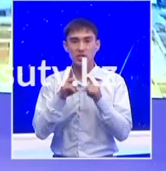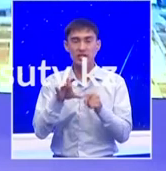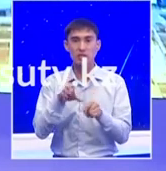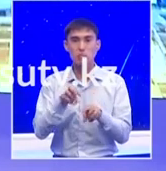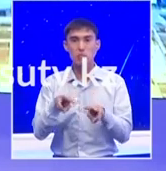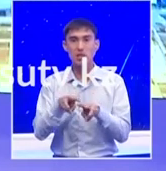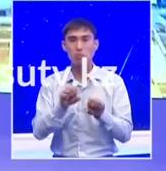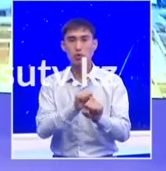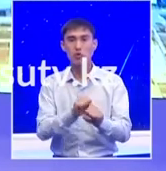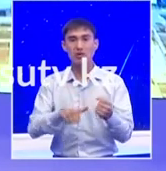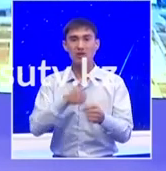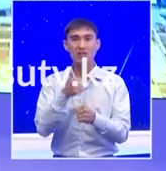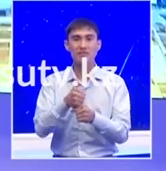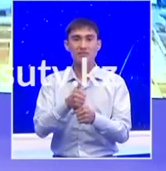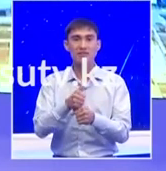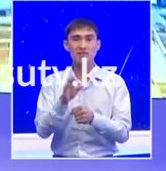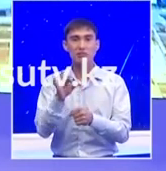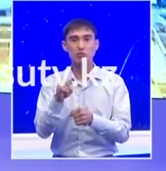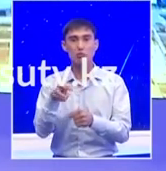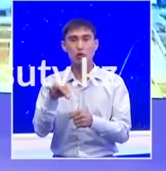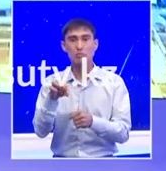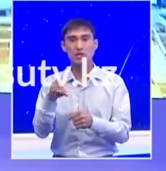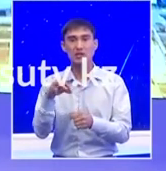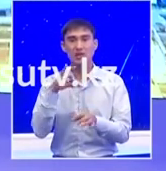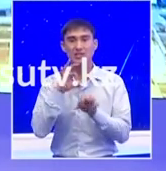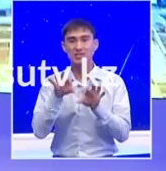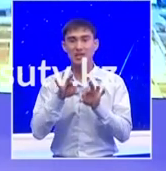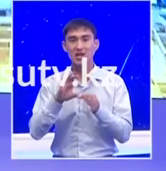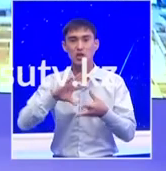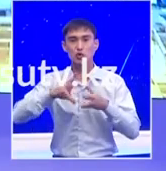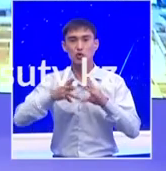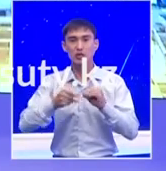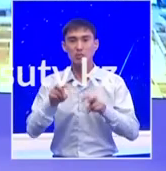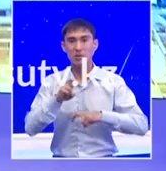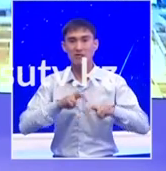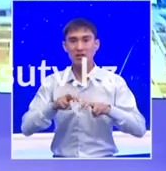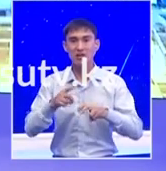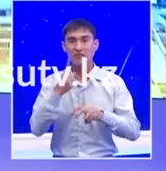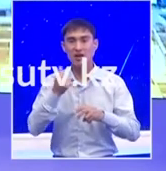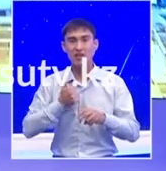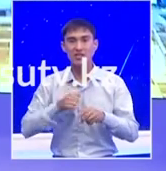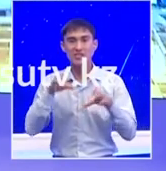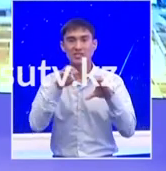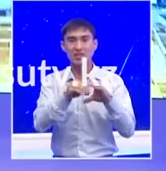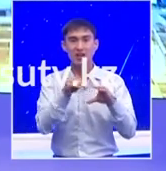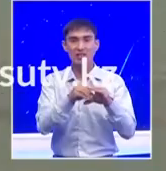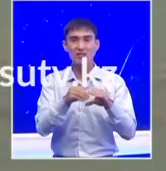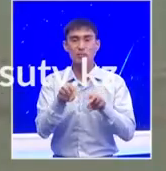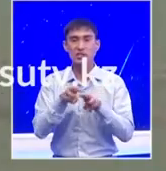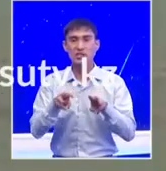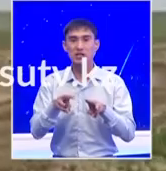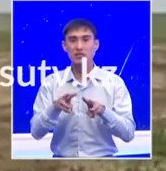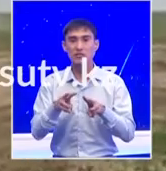в Минобороны главе ведомства Мурату Бектанову рассказали о результатах проверки военных складов. Министерство